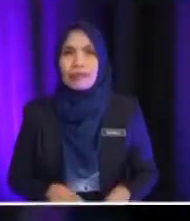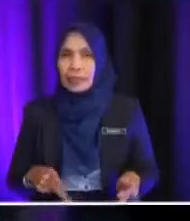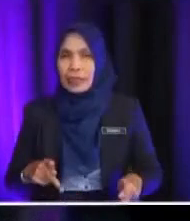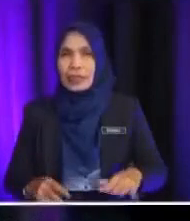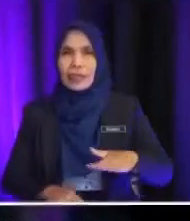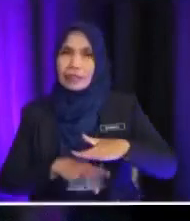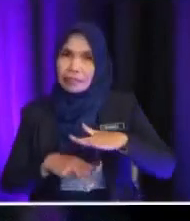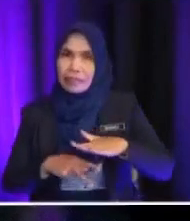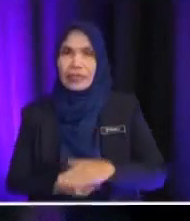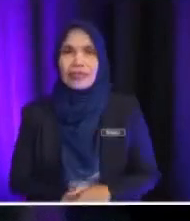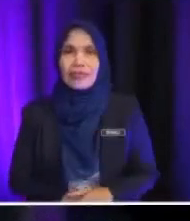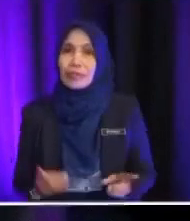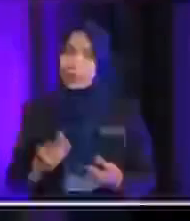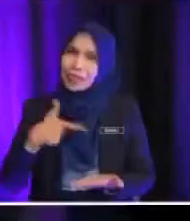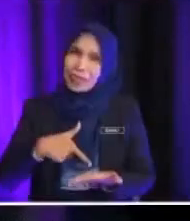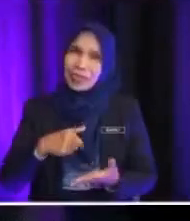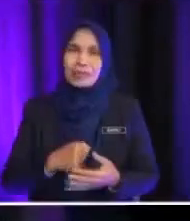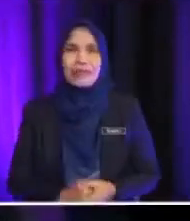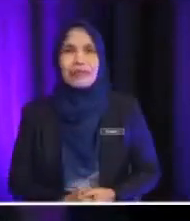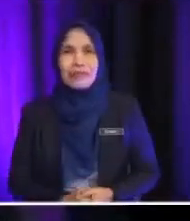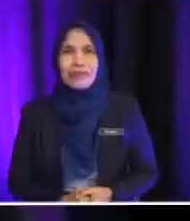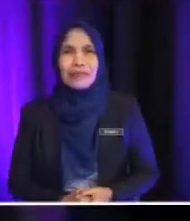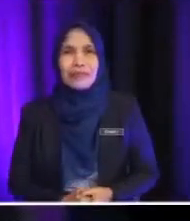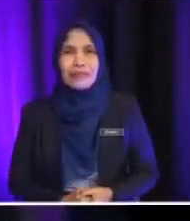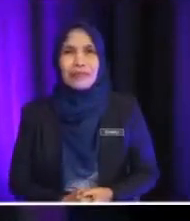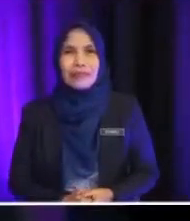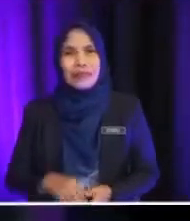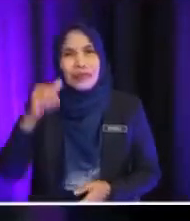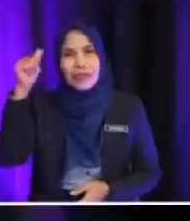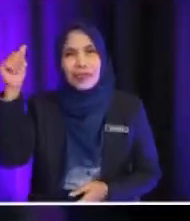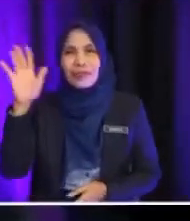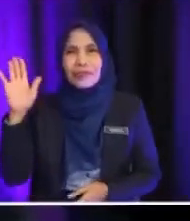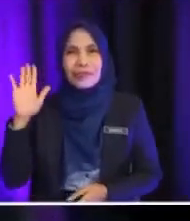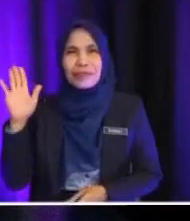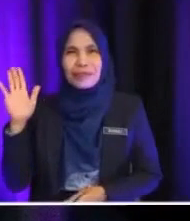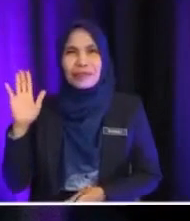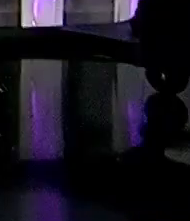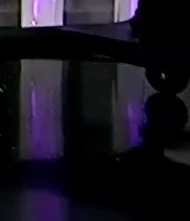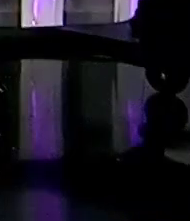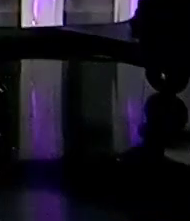untuk episod akan datang terus bersama kami dalam Didik TV KPM. Assalamualaikum, bye-bye.